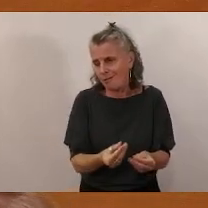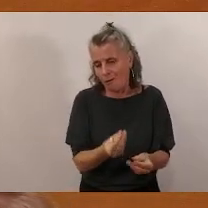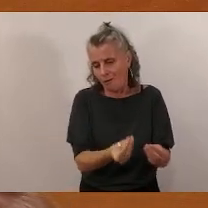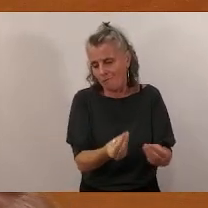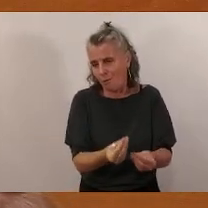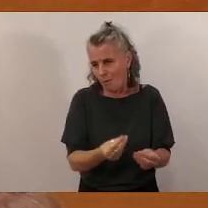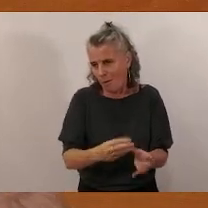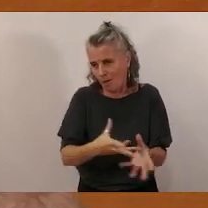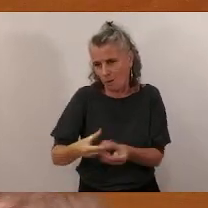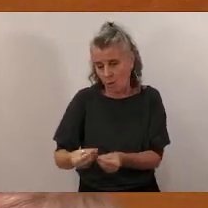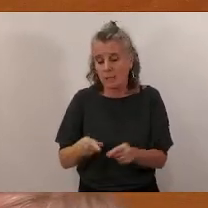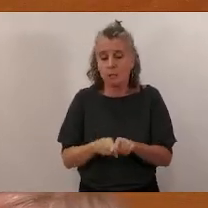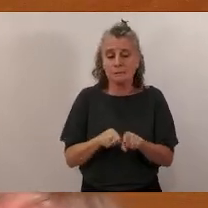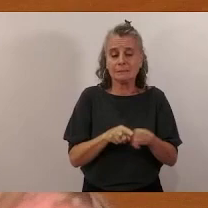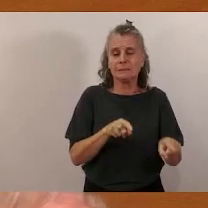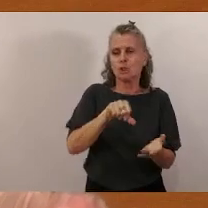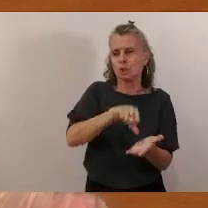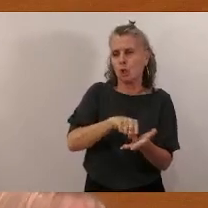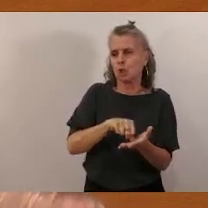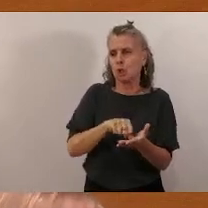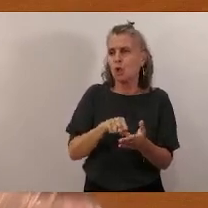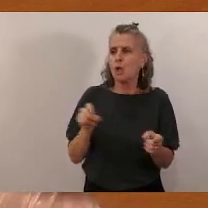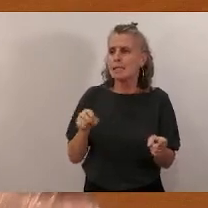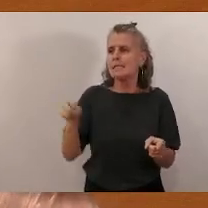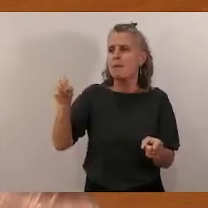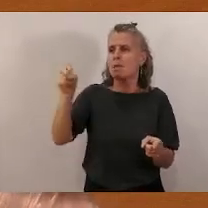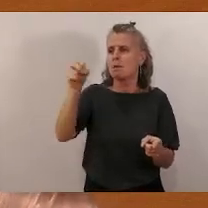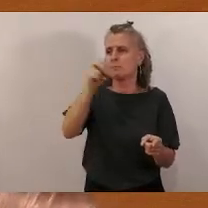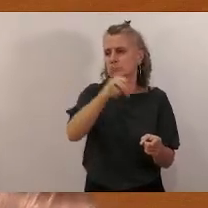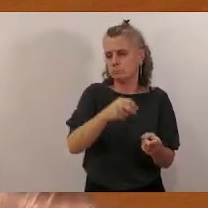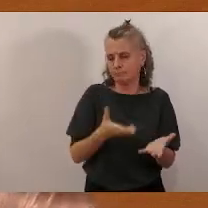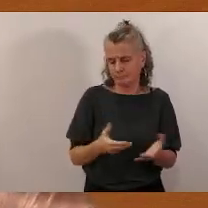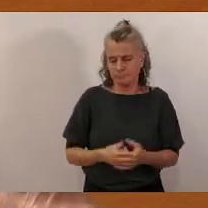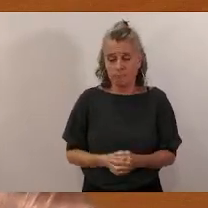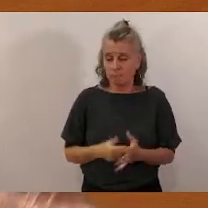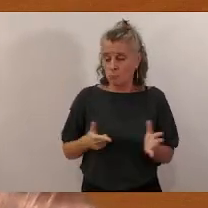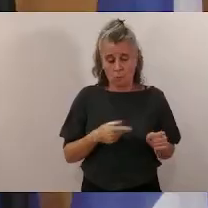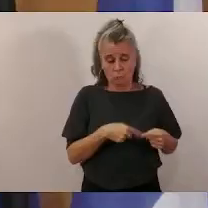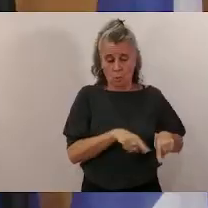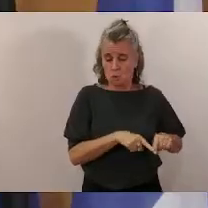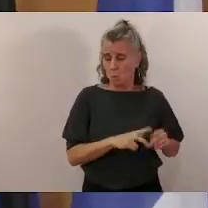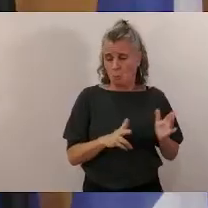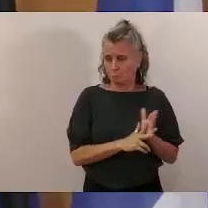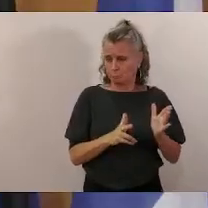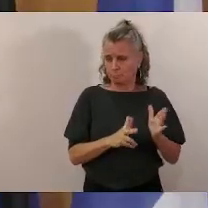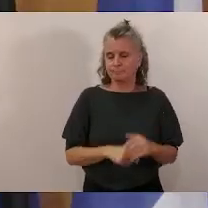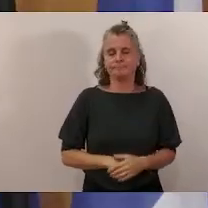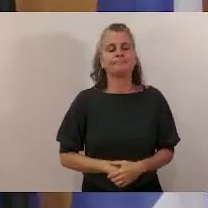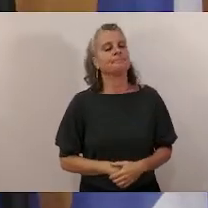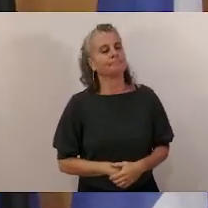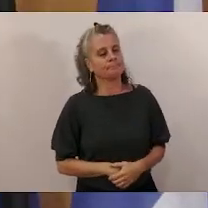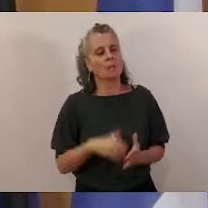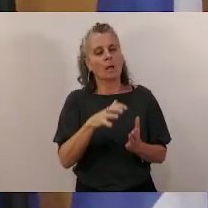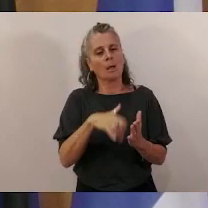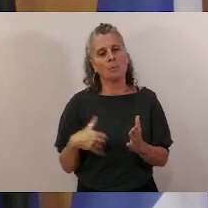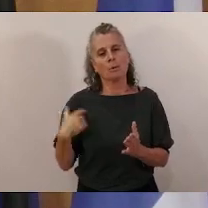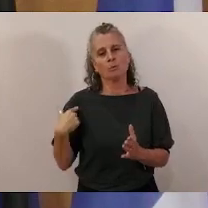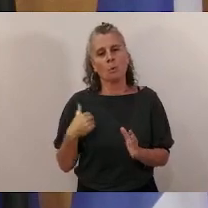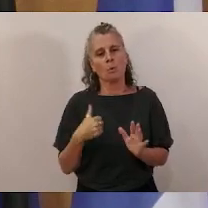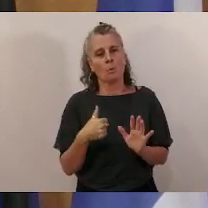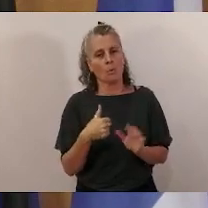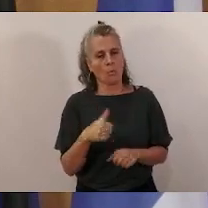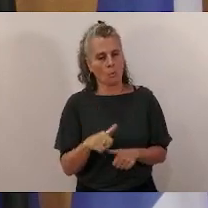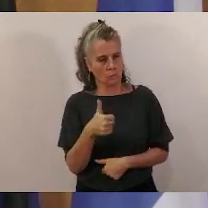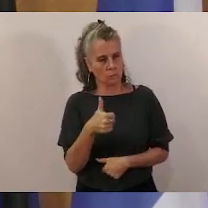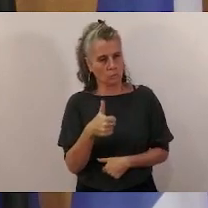1er arrondissement. Et ça a reçu un avis favorable de la commission. Sur le rapport numéro 11,